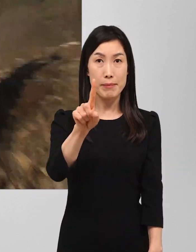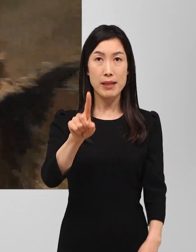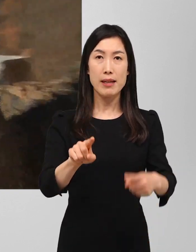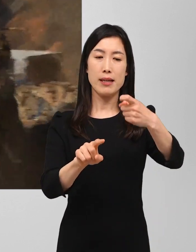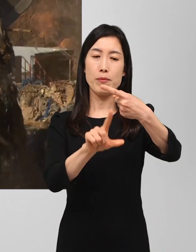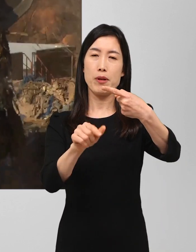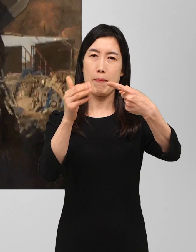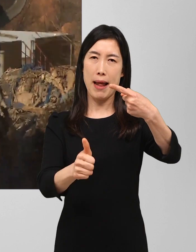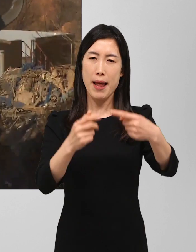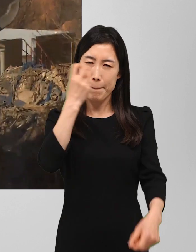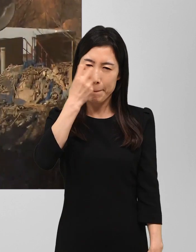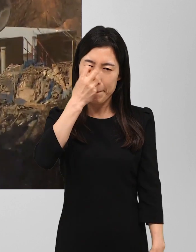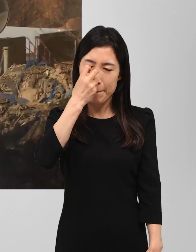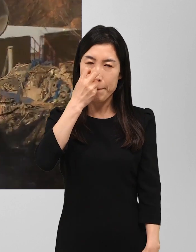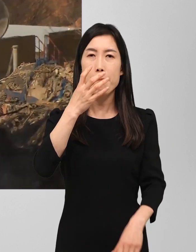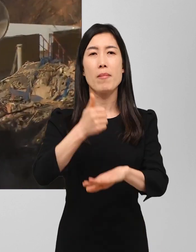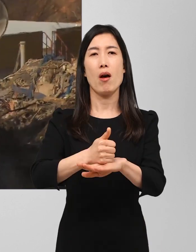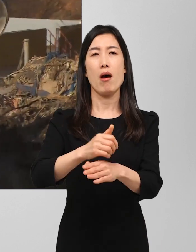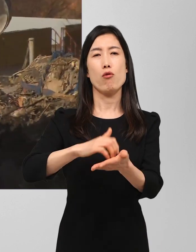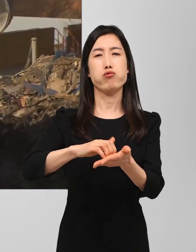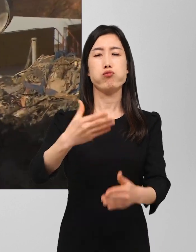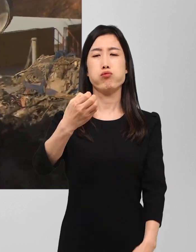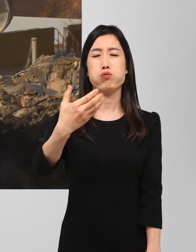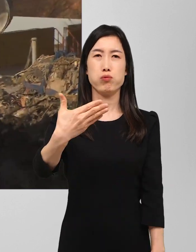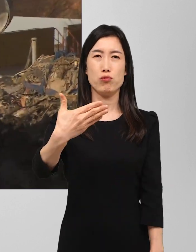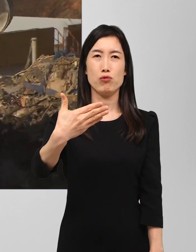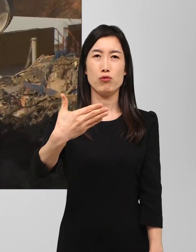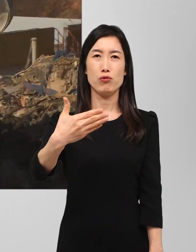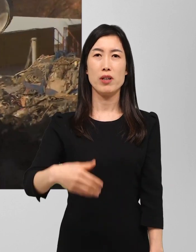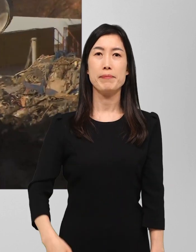11월 말 기준 99개에 달한다고 합니다.